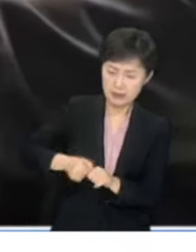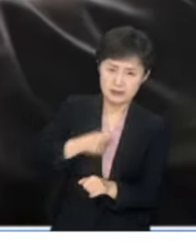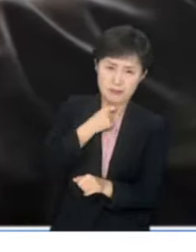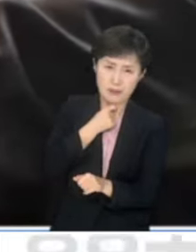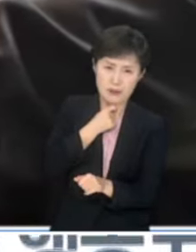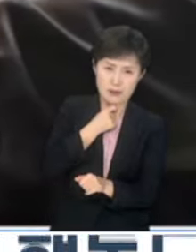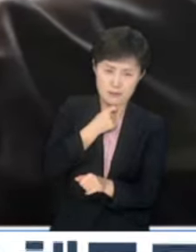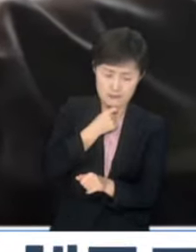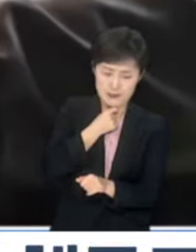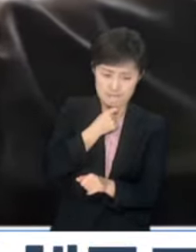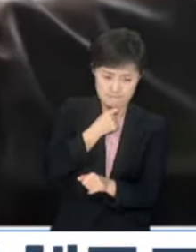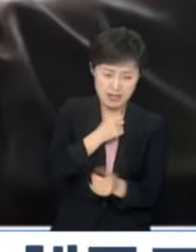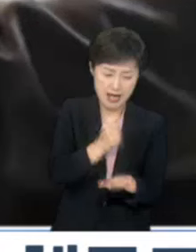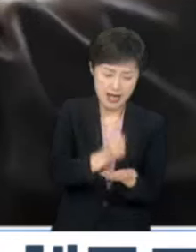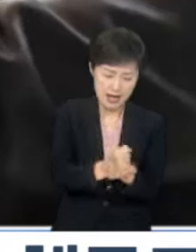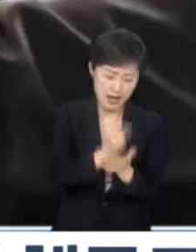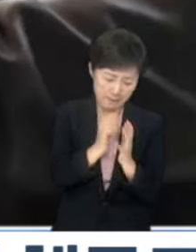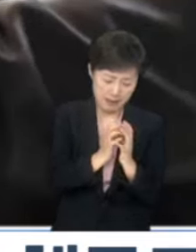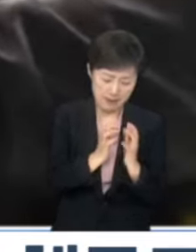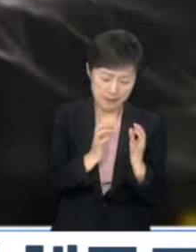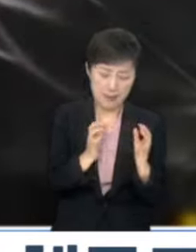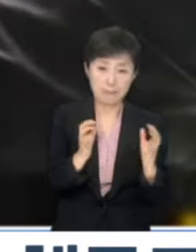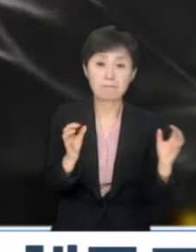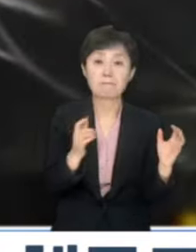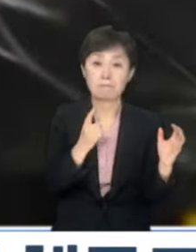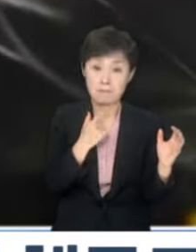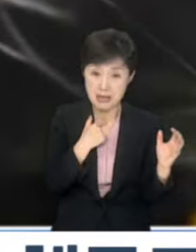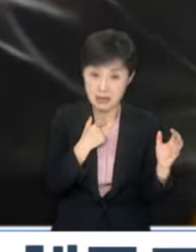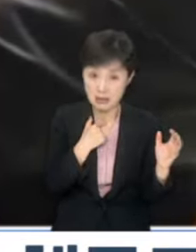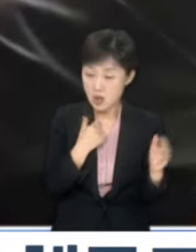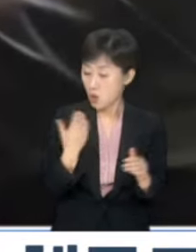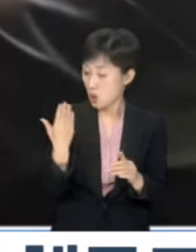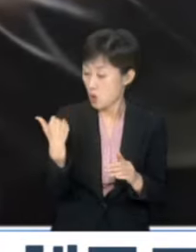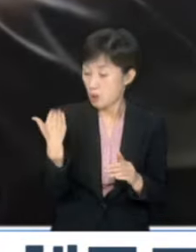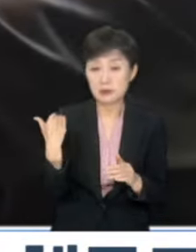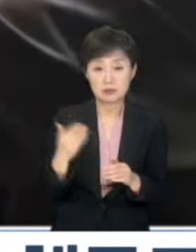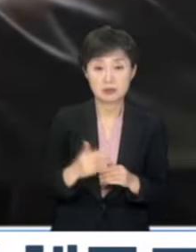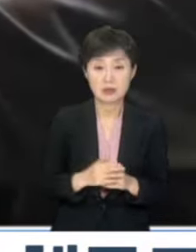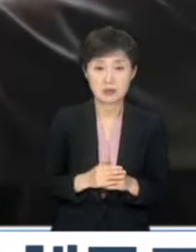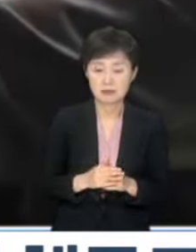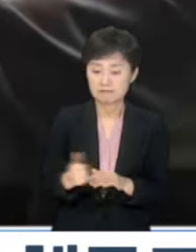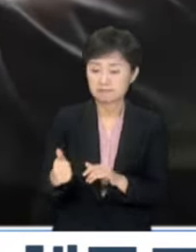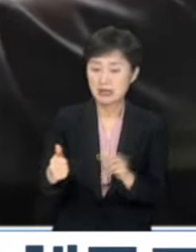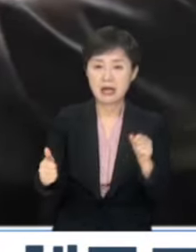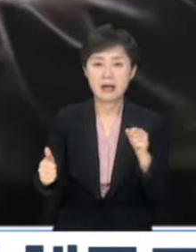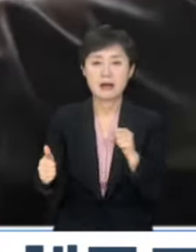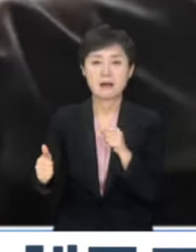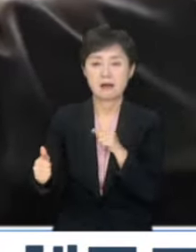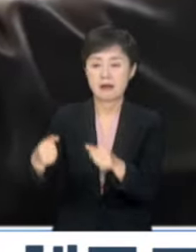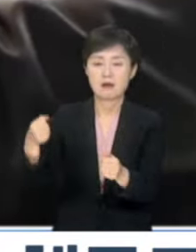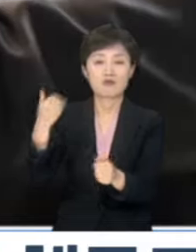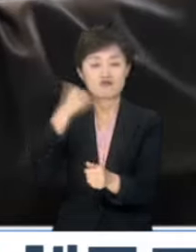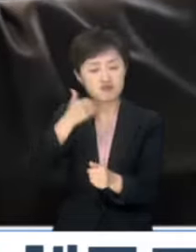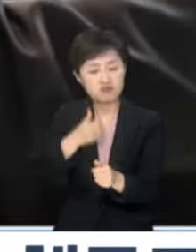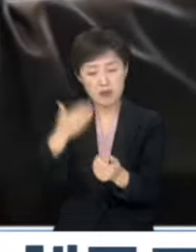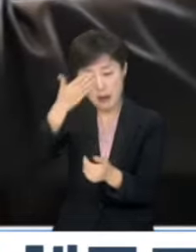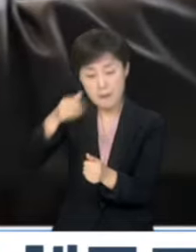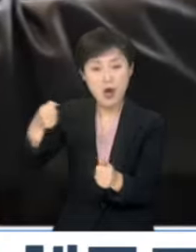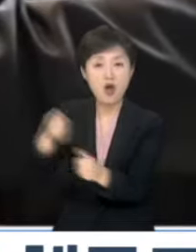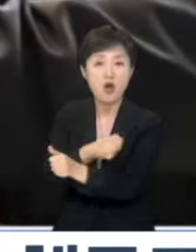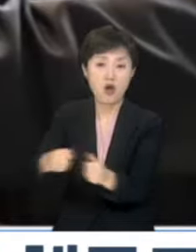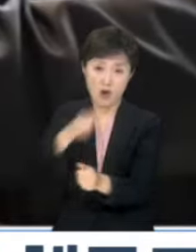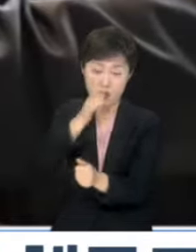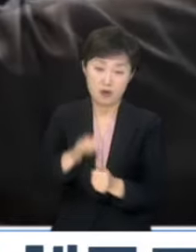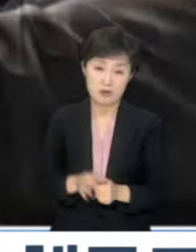돼서 응징해야 된다 이런 여론이 좀 들끓어왔고요. 예. 그러던 중에 최근 이틀에 걸쳐서 폭행을 당하게 된 것입니다. 그렇군요.